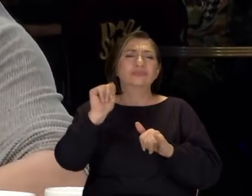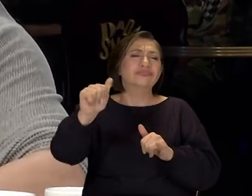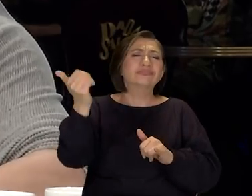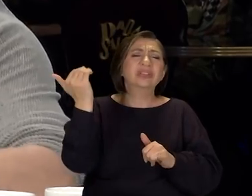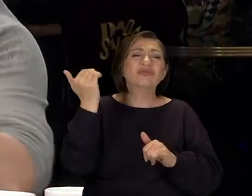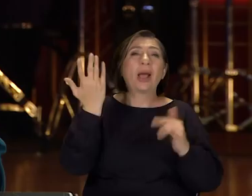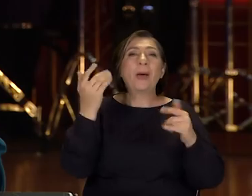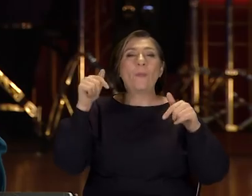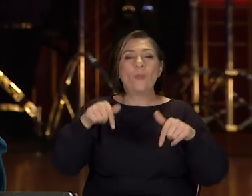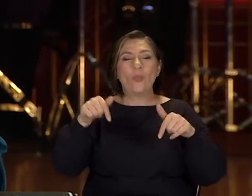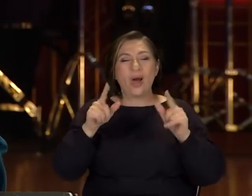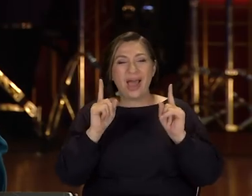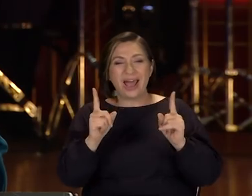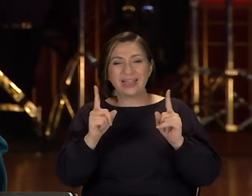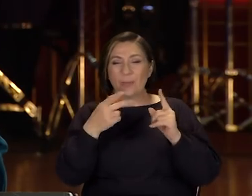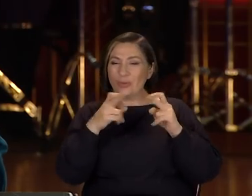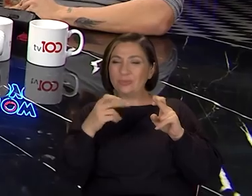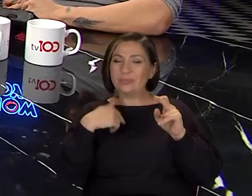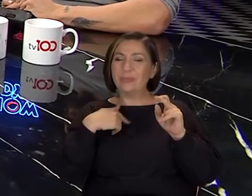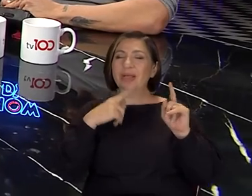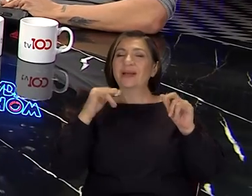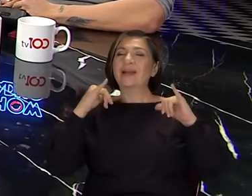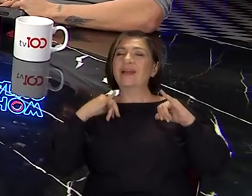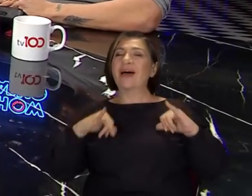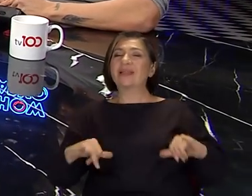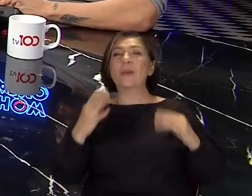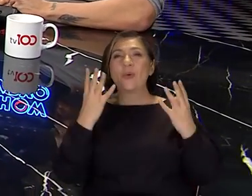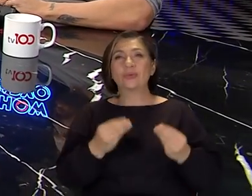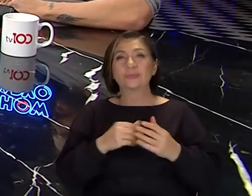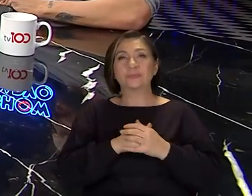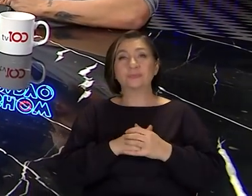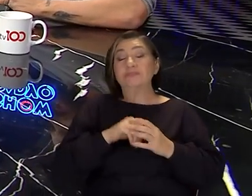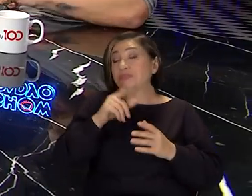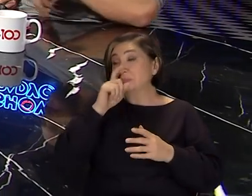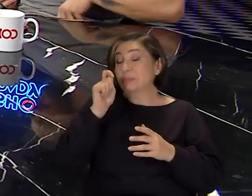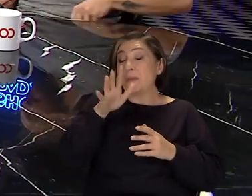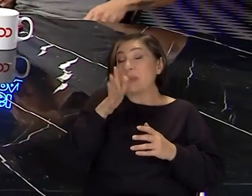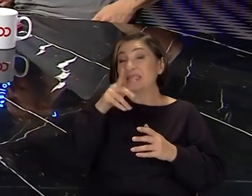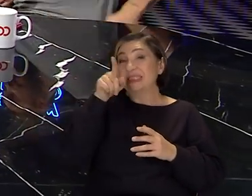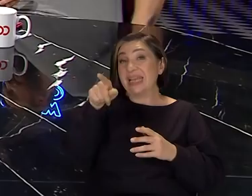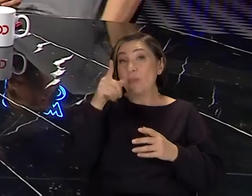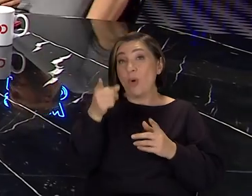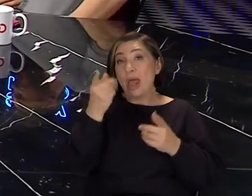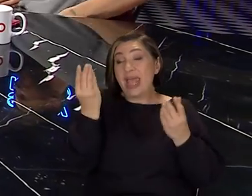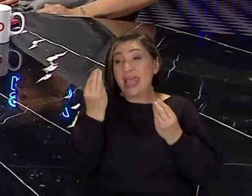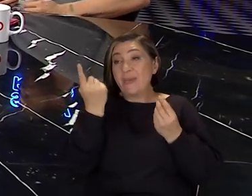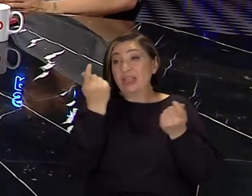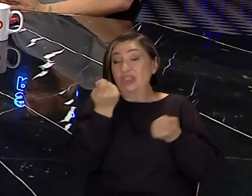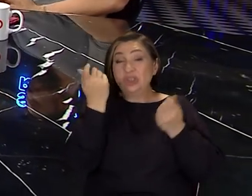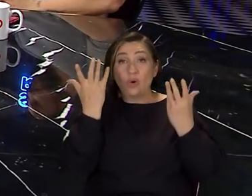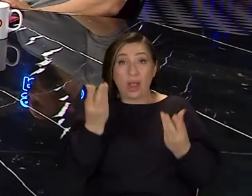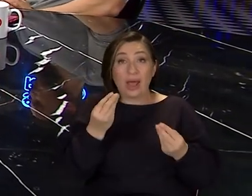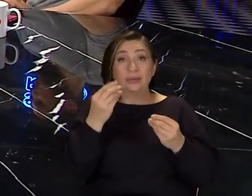gelecektir. Ama bu arada en azından bana bir oksijen oldu yani. Belki de böyle senin iyi bir, çok iyi bir işin